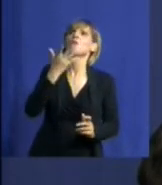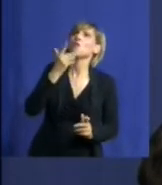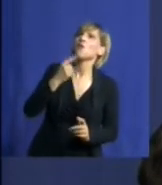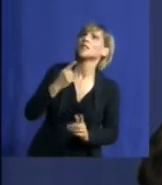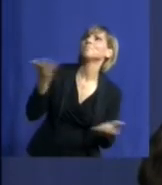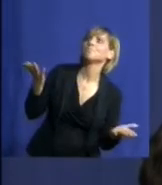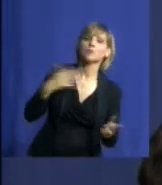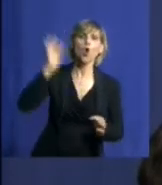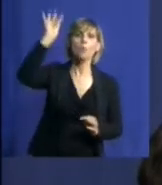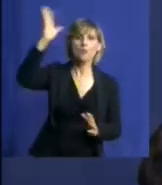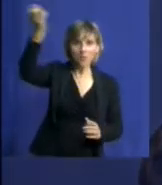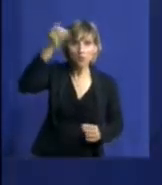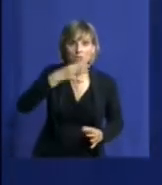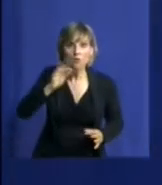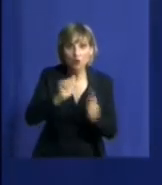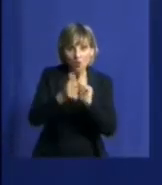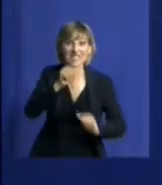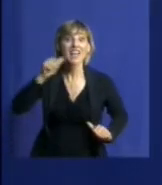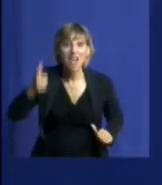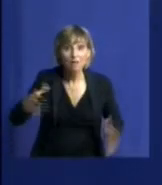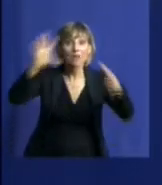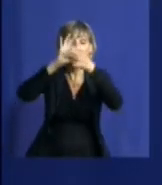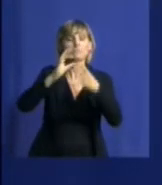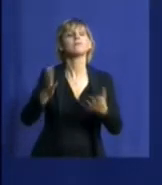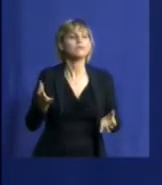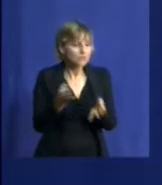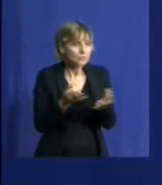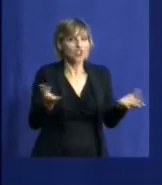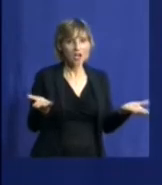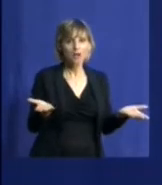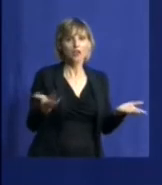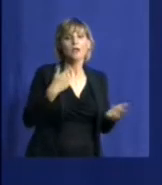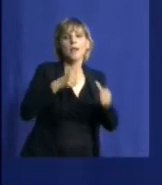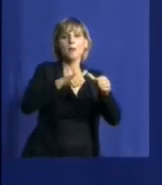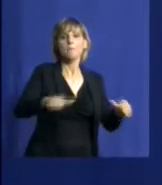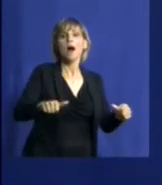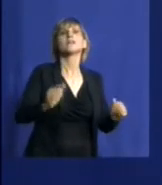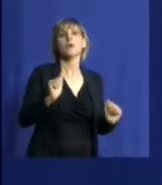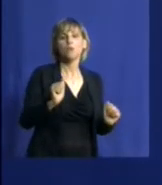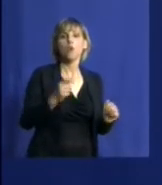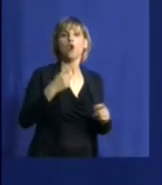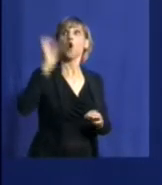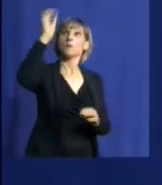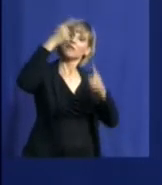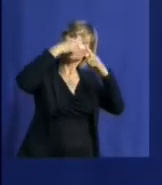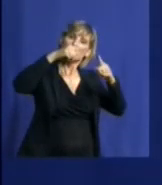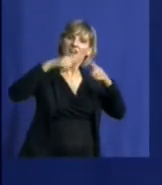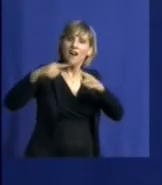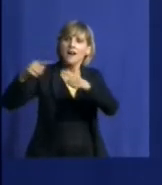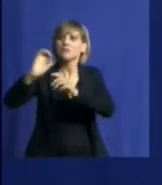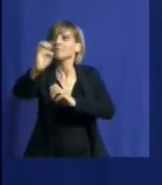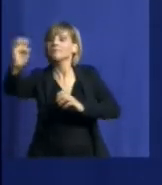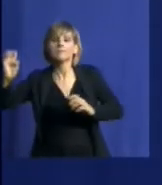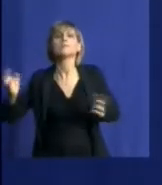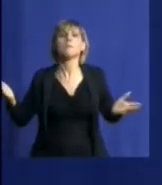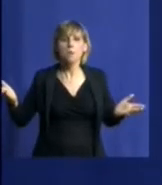qualcosa. Certo che può essere, ognuno poi parte da una base diversa, parte da obiettivi diversi, non solo parte